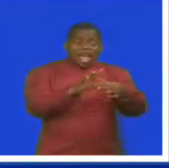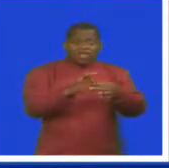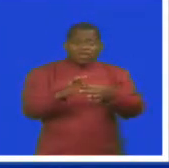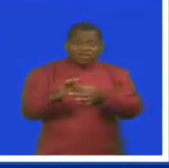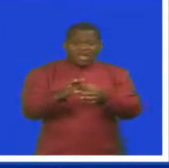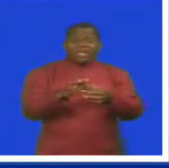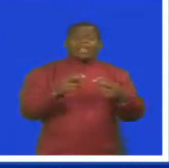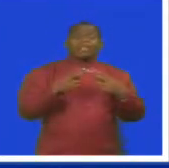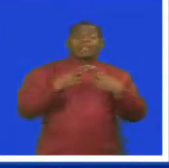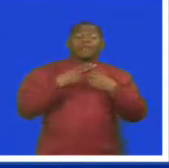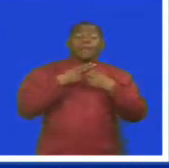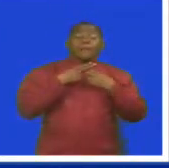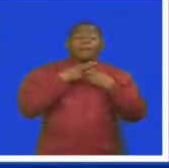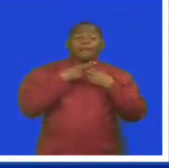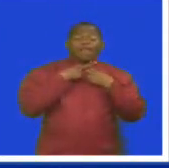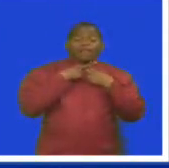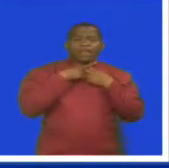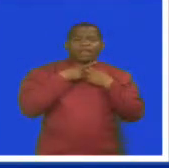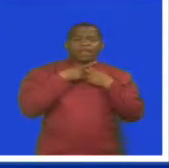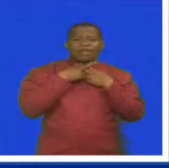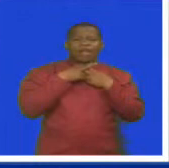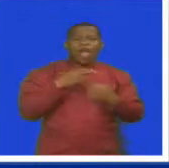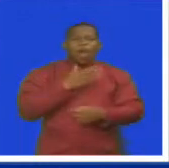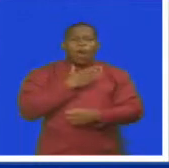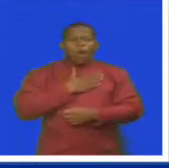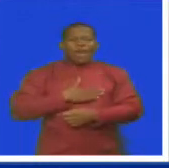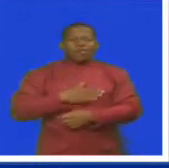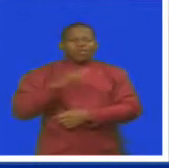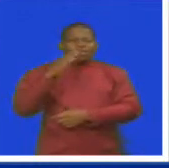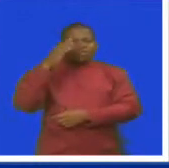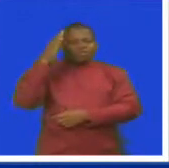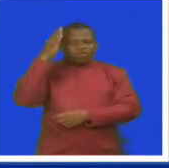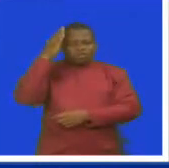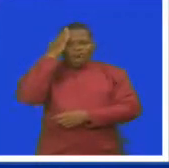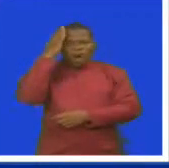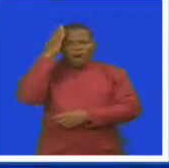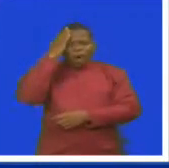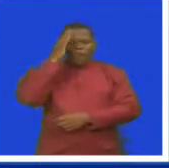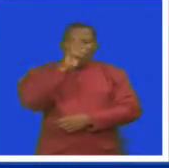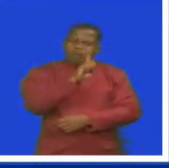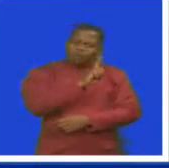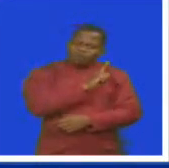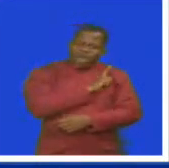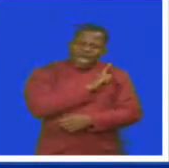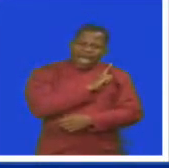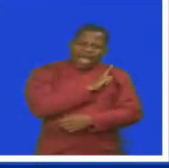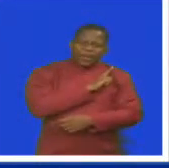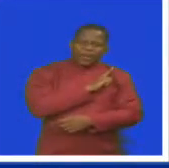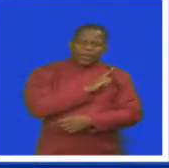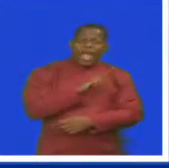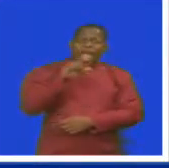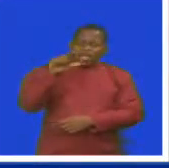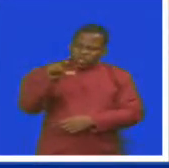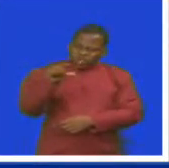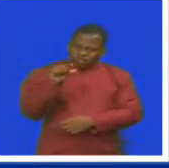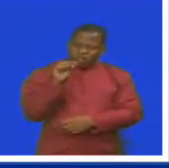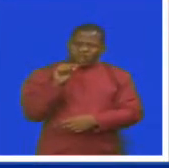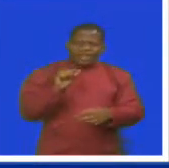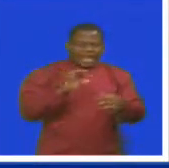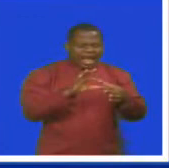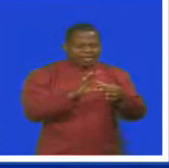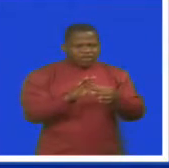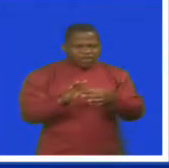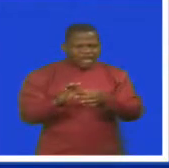center was a choose to send is a private firms over to AG. That is that.